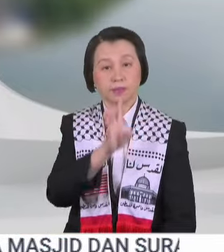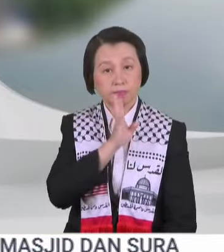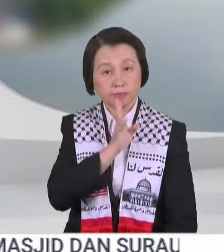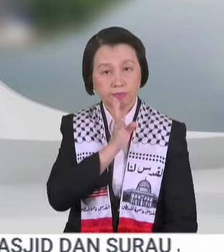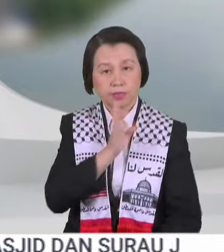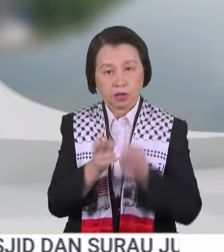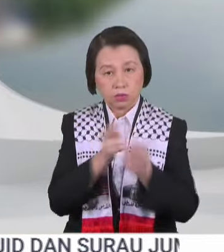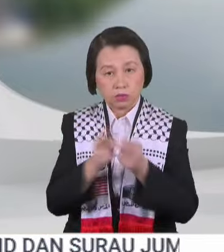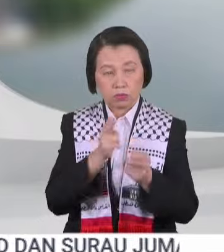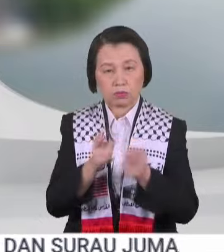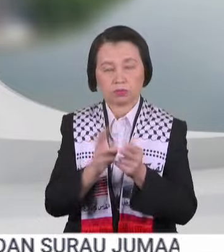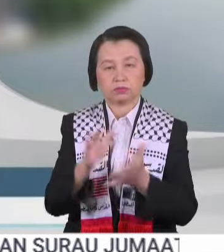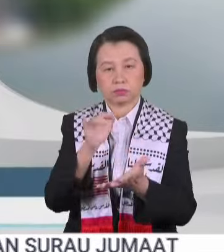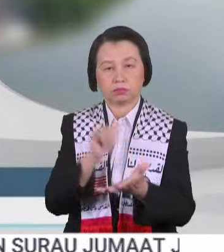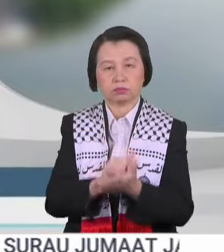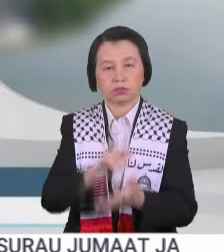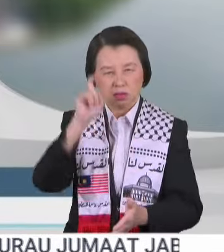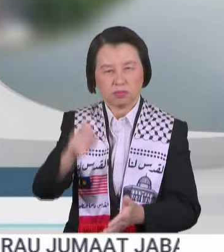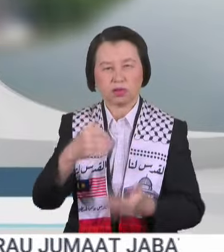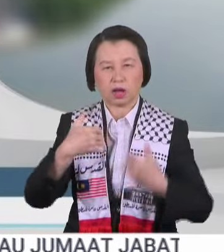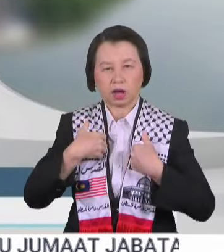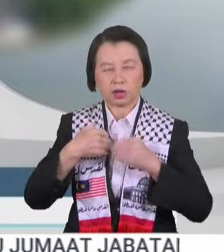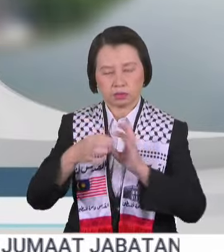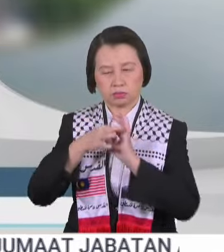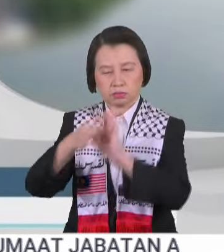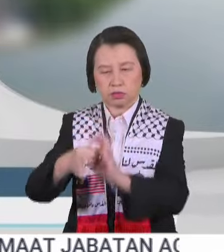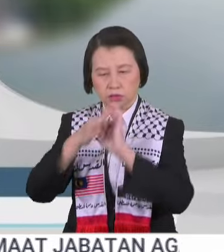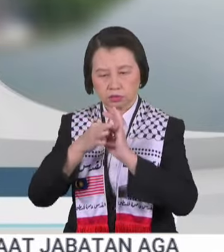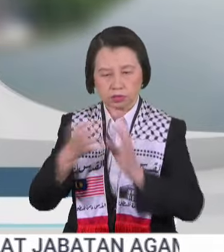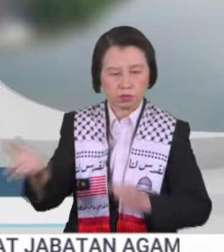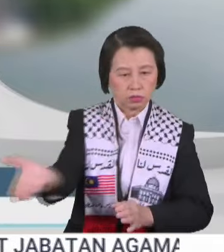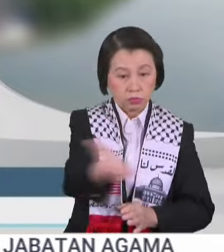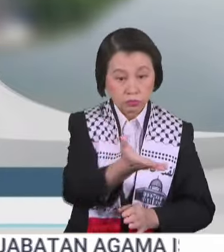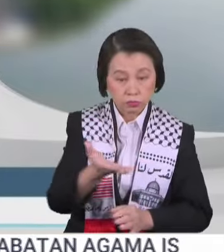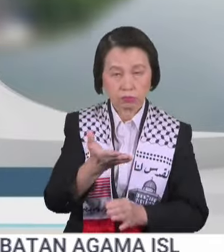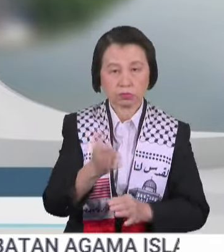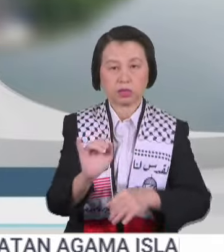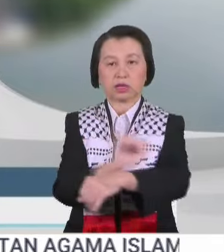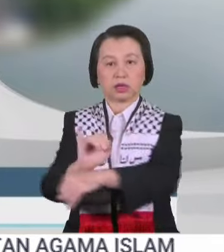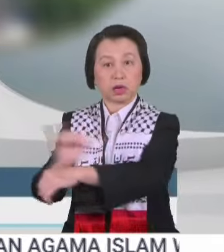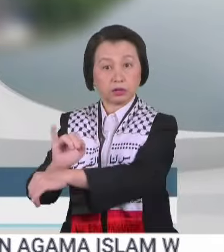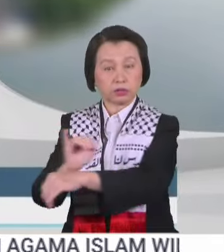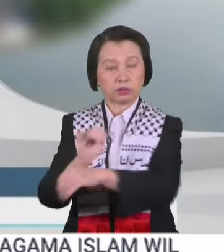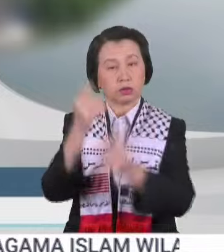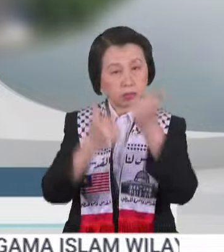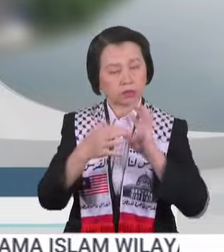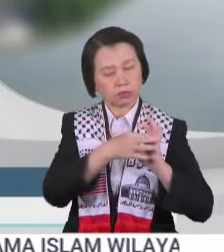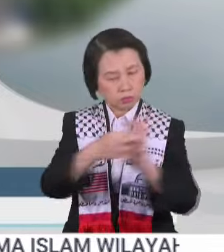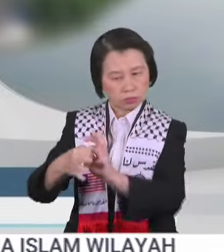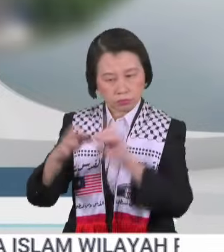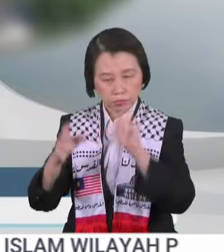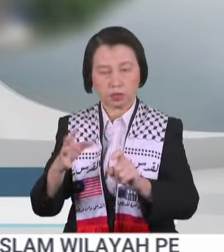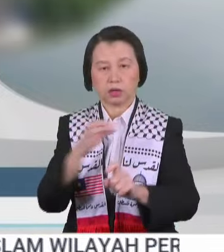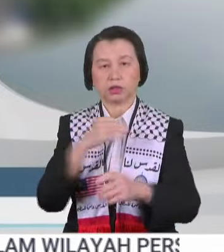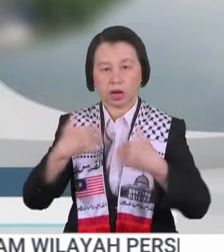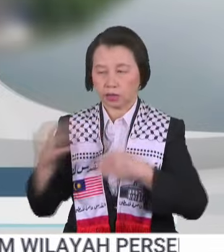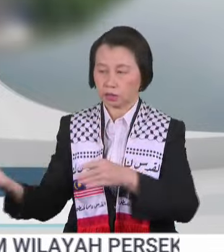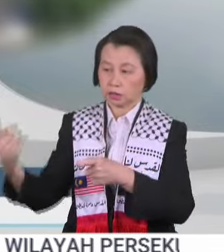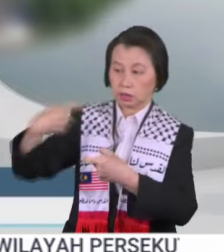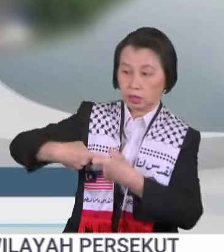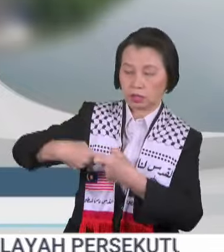berkata usaha tersebut memerlukan kerjasama padu daripada semua pemain industri pelancongan selain pihak berkaitan dengan